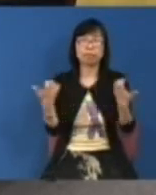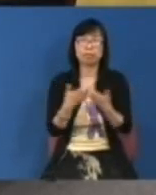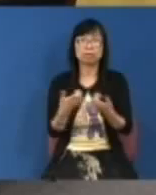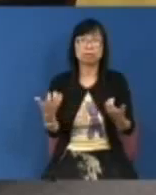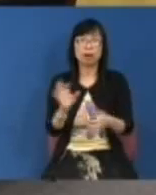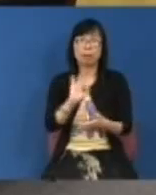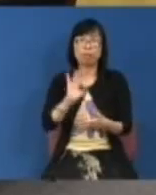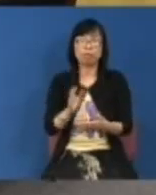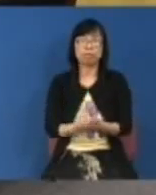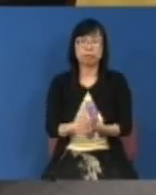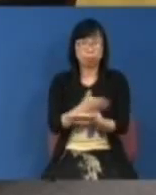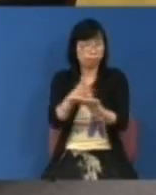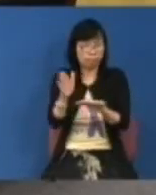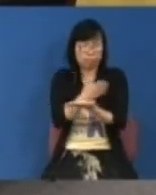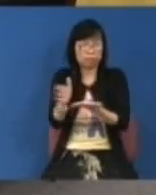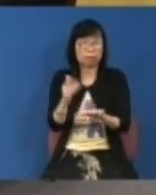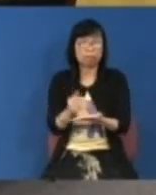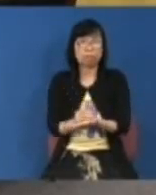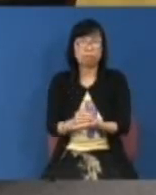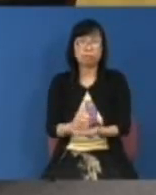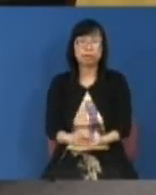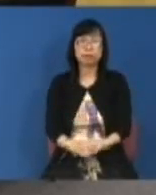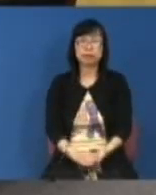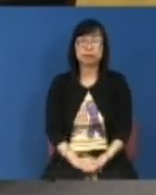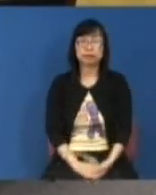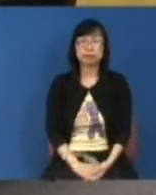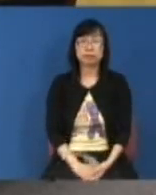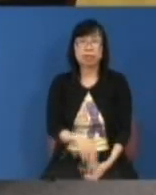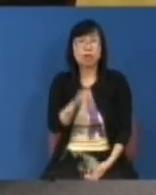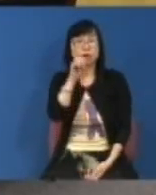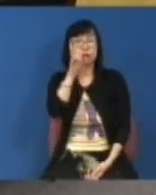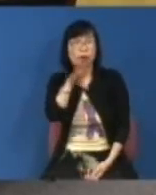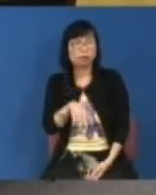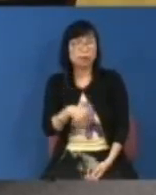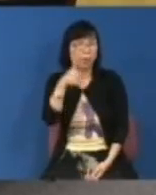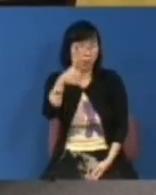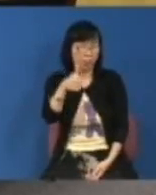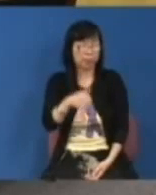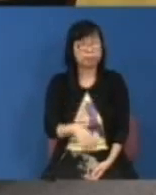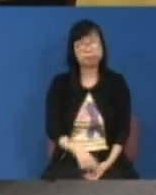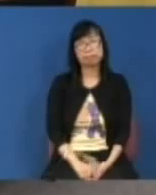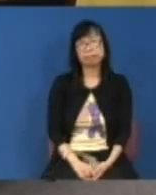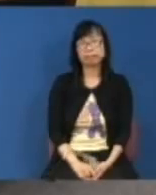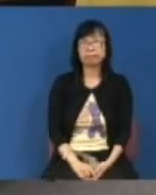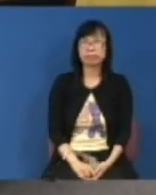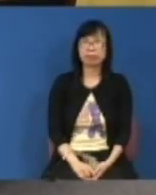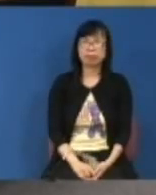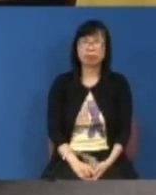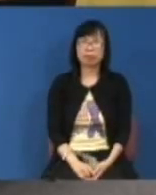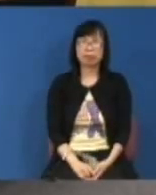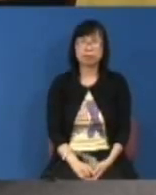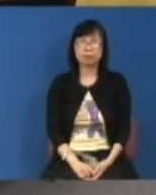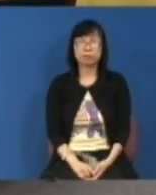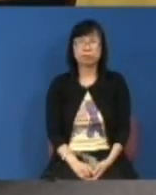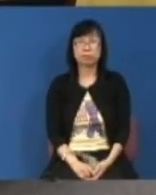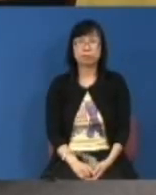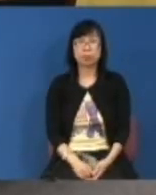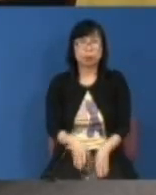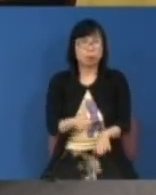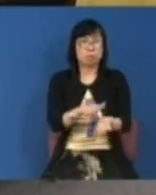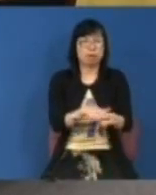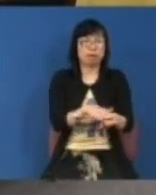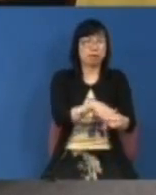是不是？即是你即是讲就天下无敌，即是你将它摆在其他的位